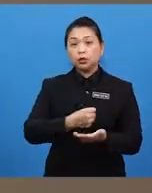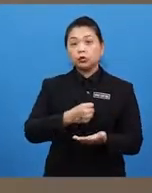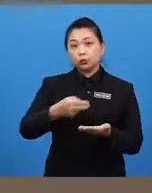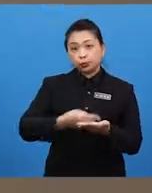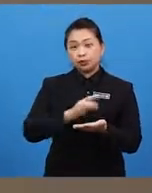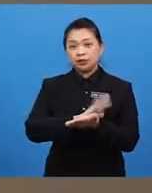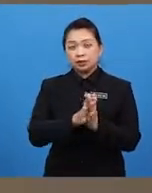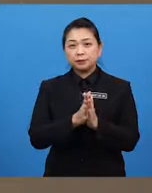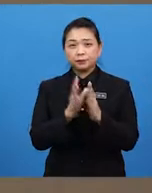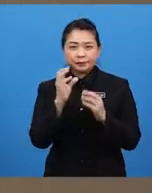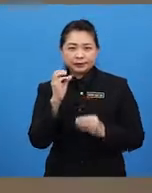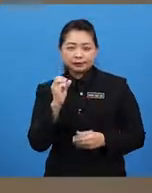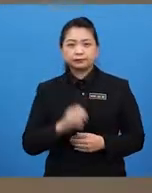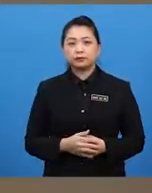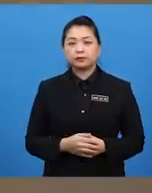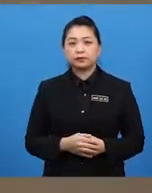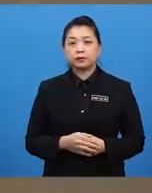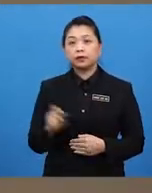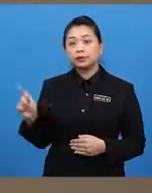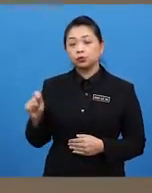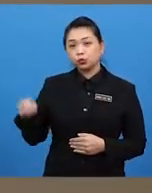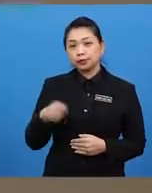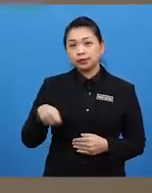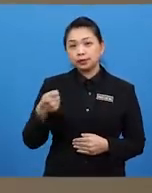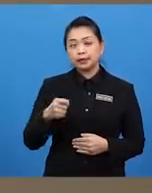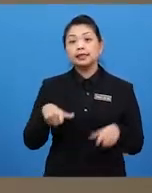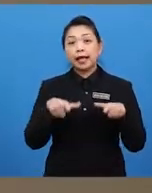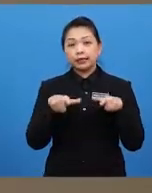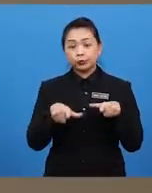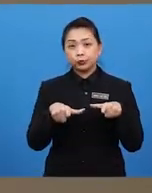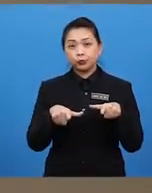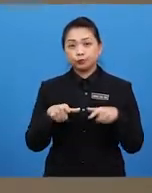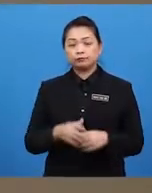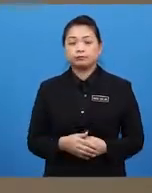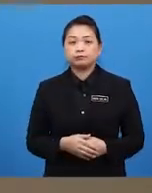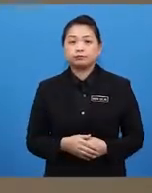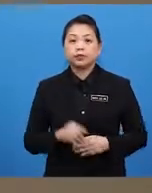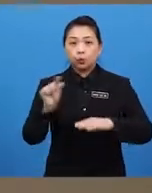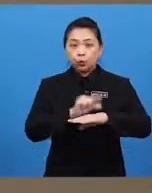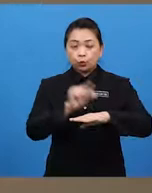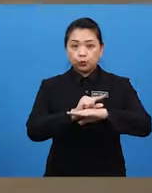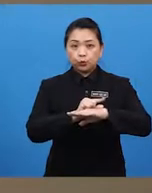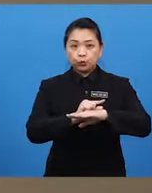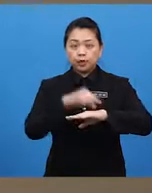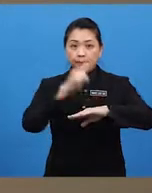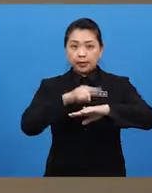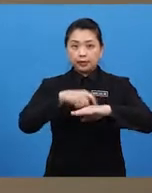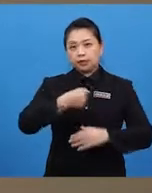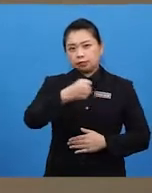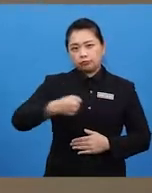seterusnya Hai sudip Kayu Hai Sudi Kayu digunakan semasa